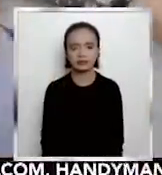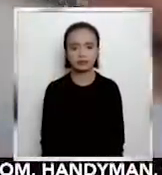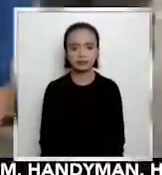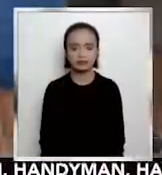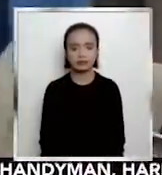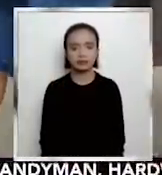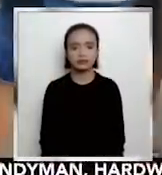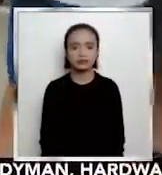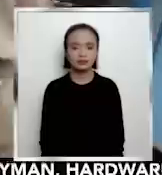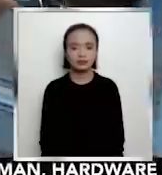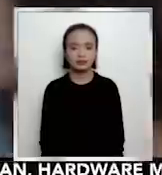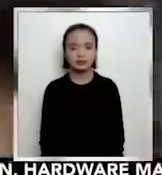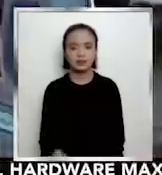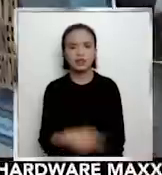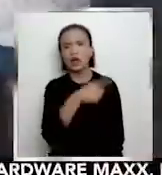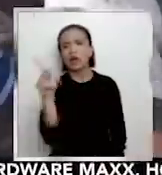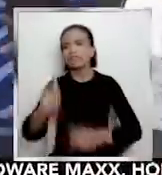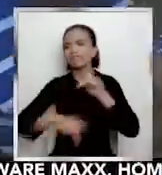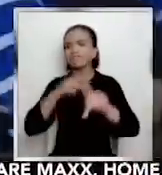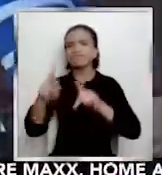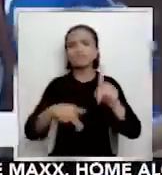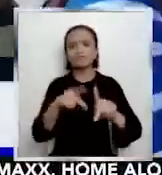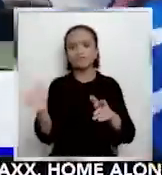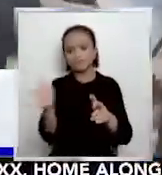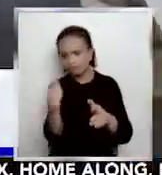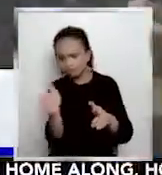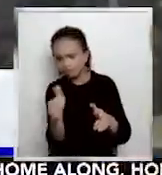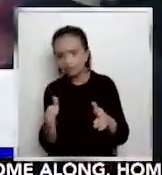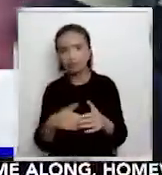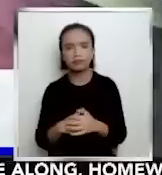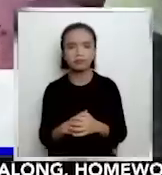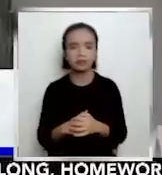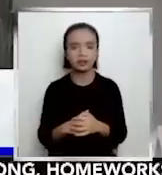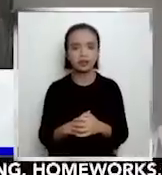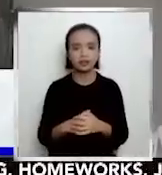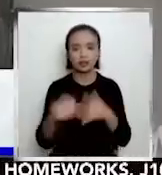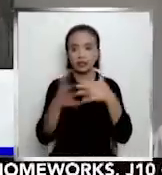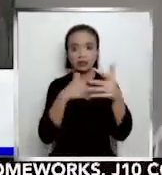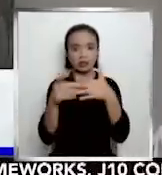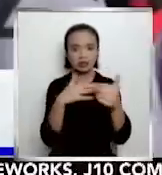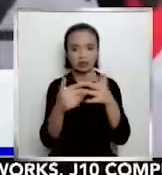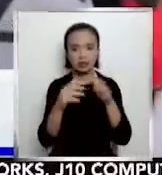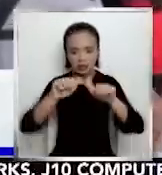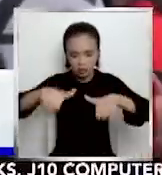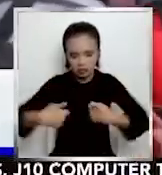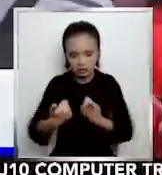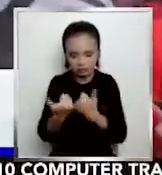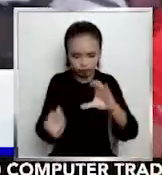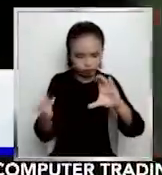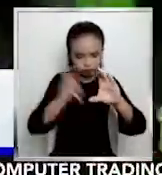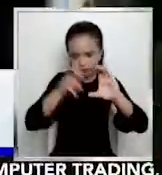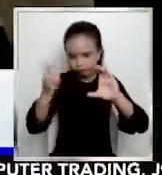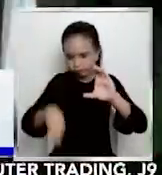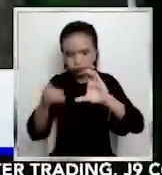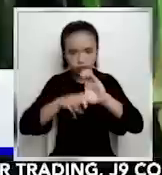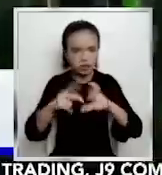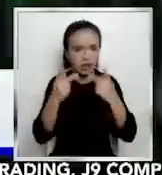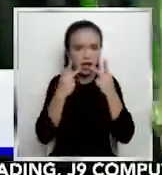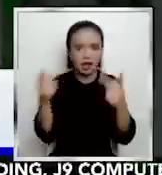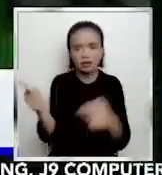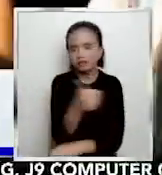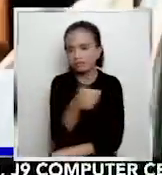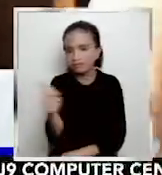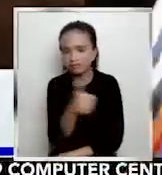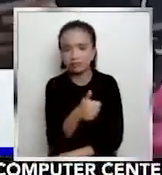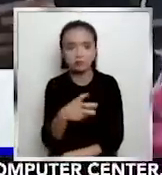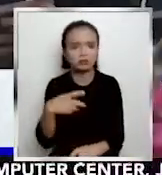po natin, dumabi lang po tayo ng konti. Matira matibay ang tila hamon sa pagsakay sa mga pampublikong sasakyan. Sa hirap nga,